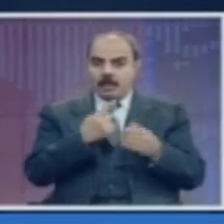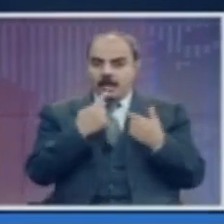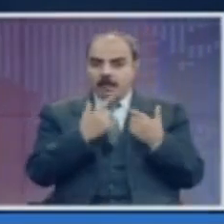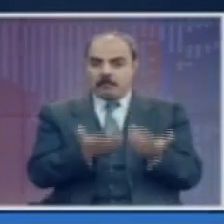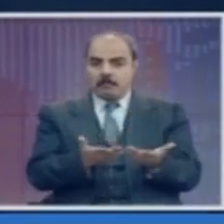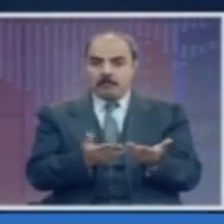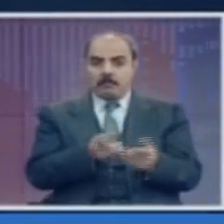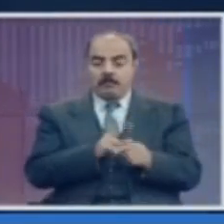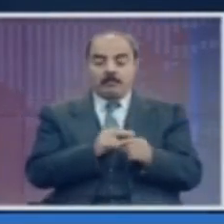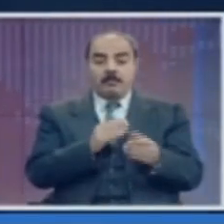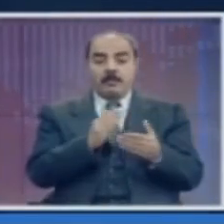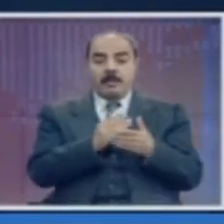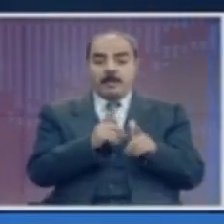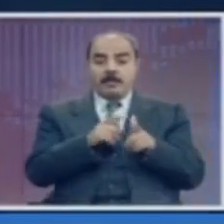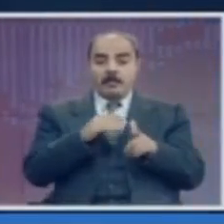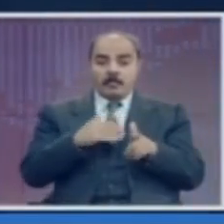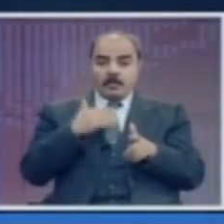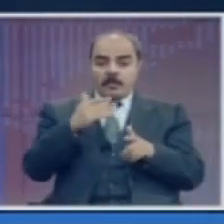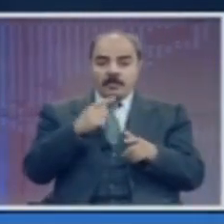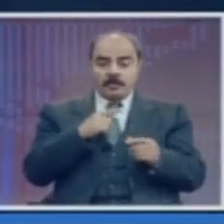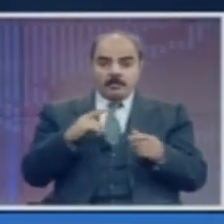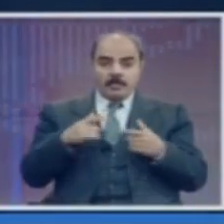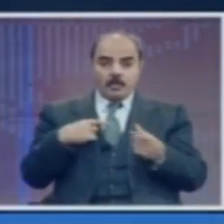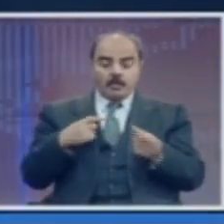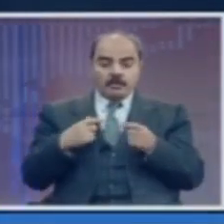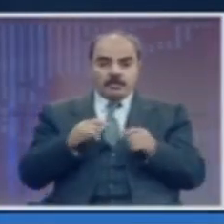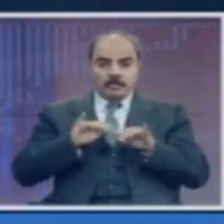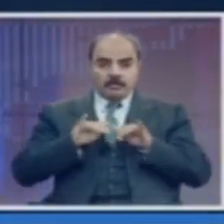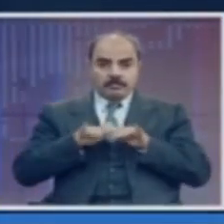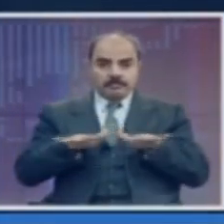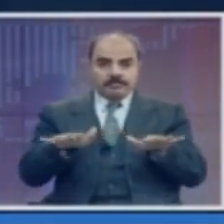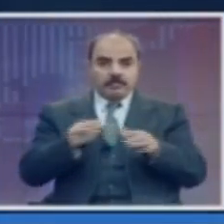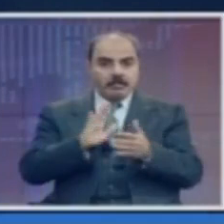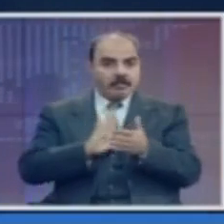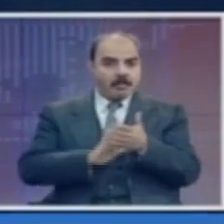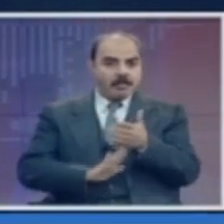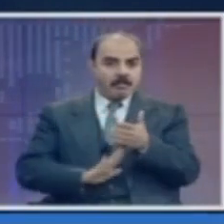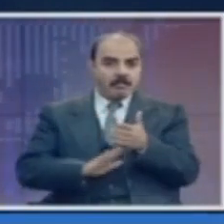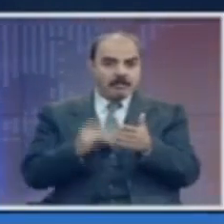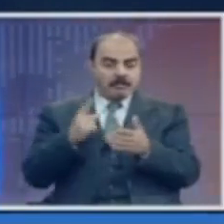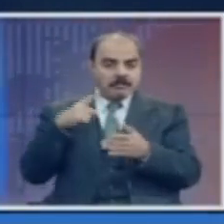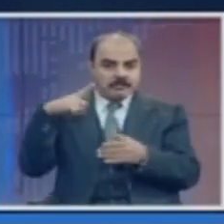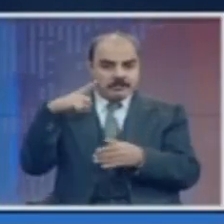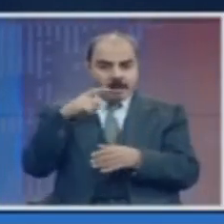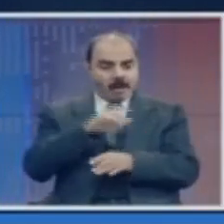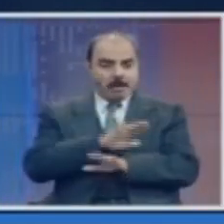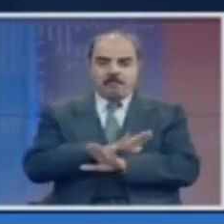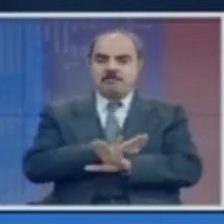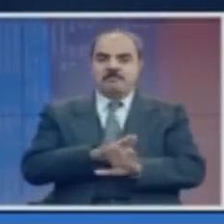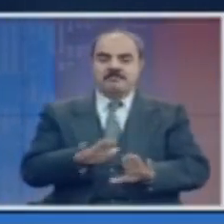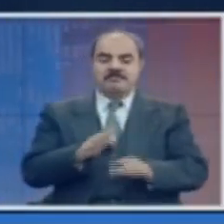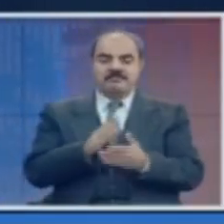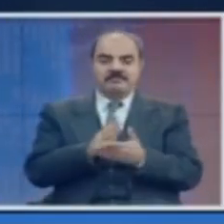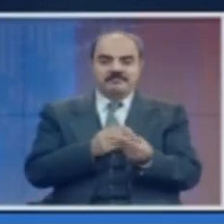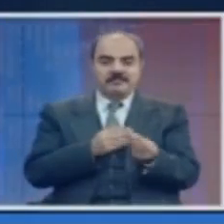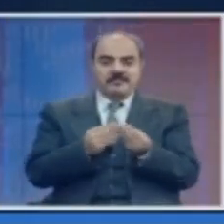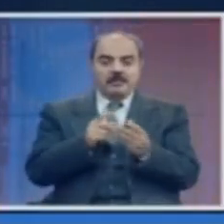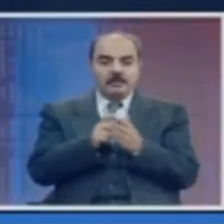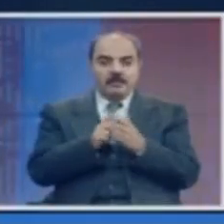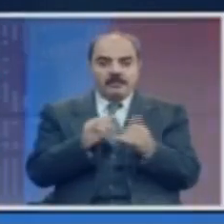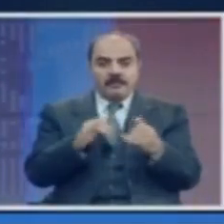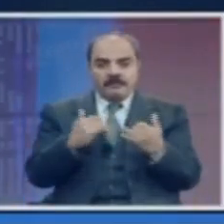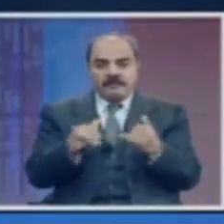كما أكد أن تعرض الولايات المتحدة مؤخرا لهجوم إلكتروني يشكل خطرا كبيرا على